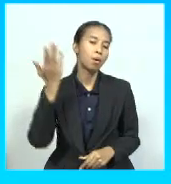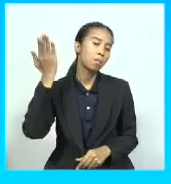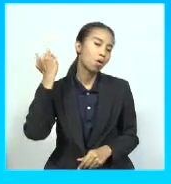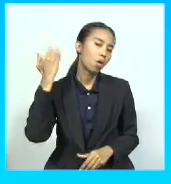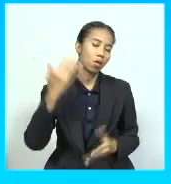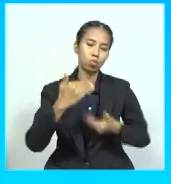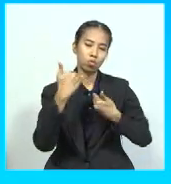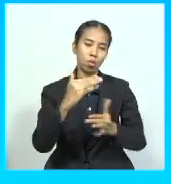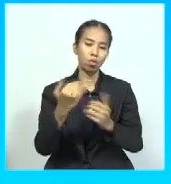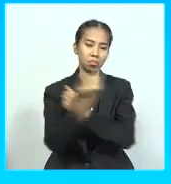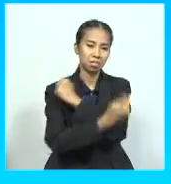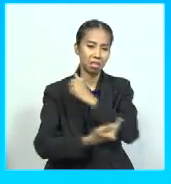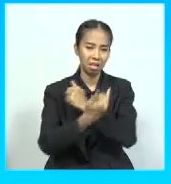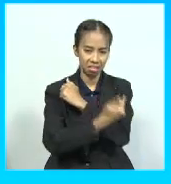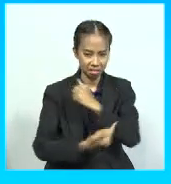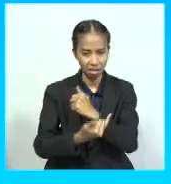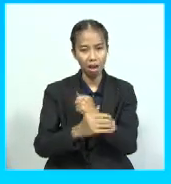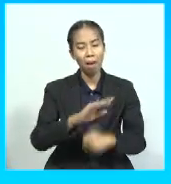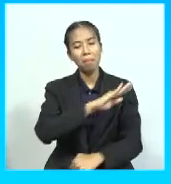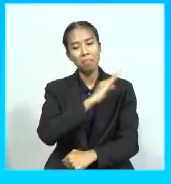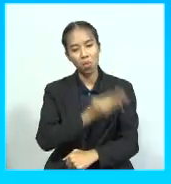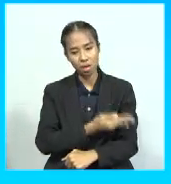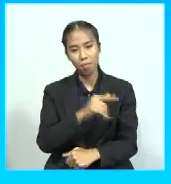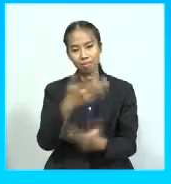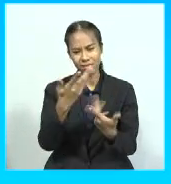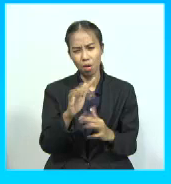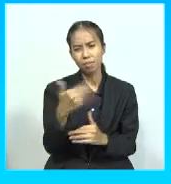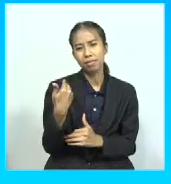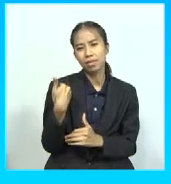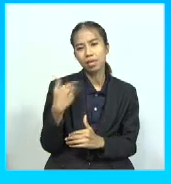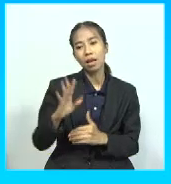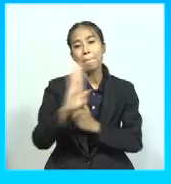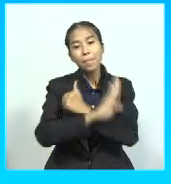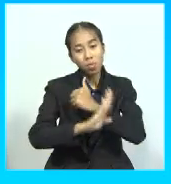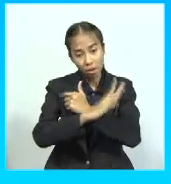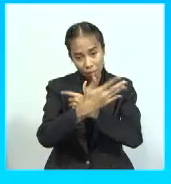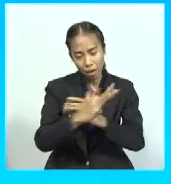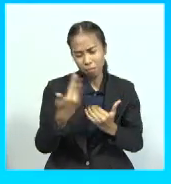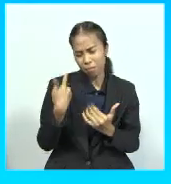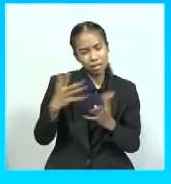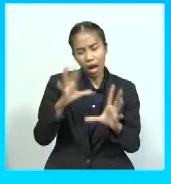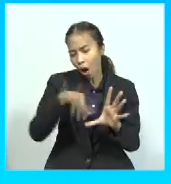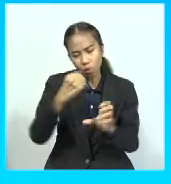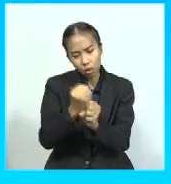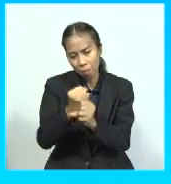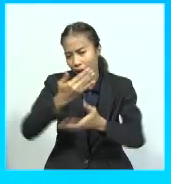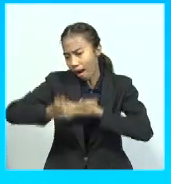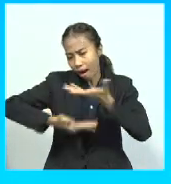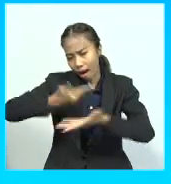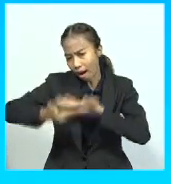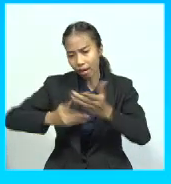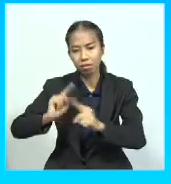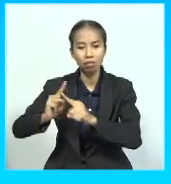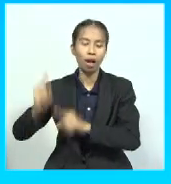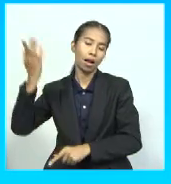ชาไปยังประเทศเบลเยียมมาแล้ว1ครั้งแล้วก็ยังเคยเกี่ยวข้องกับการส่งกัญชาอัดแท่ง5ตันไปต่างประเทศและค้าเฮโรอีน